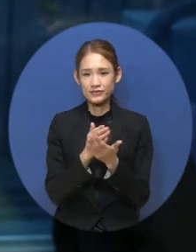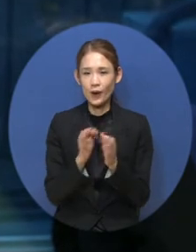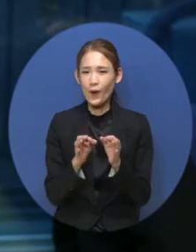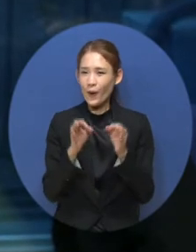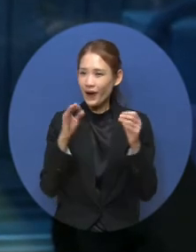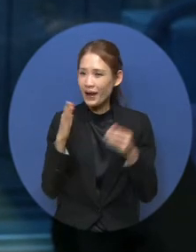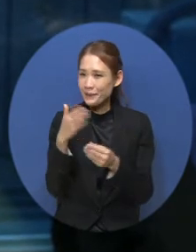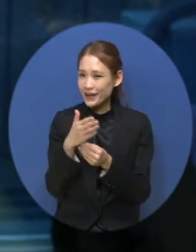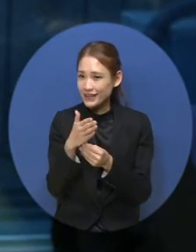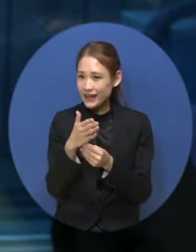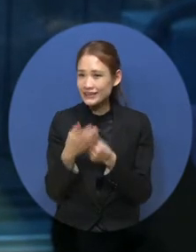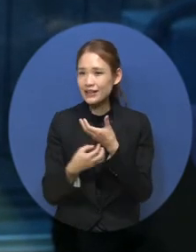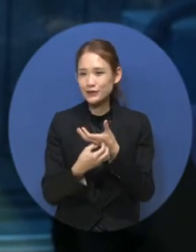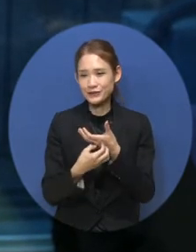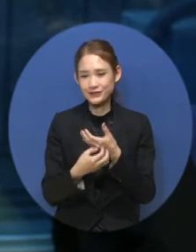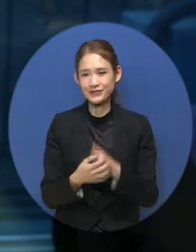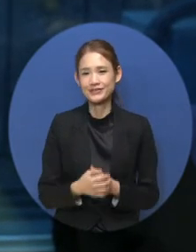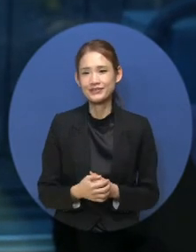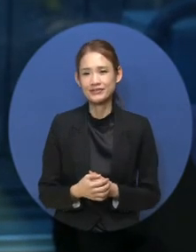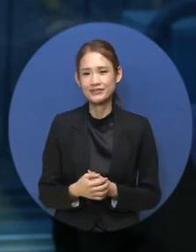생선이네요.